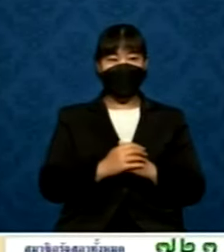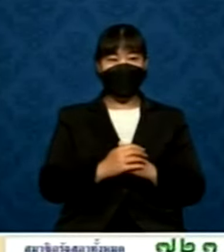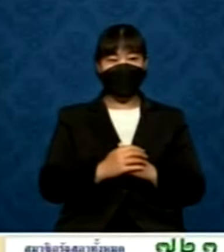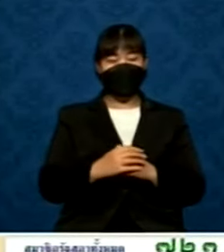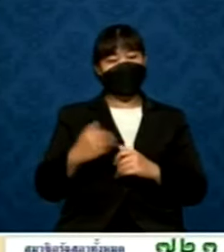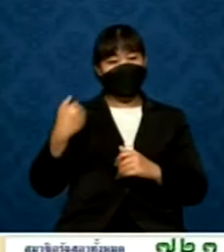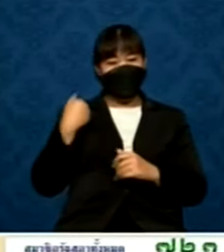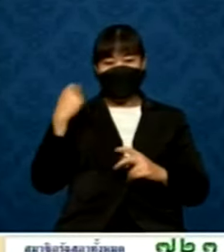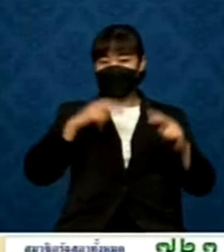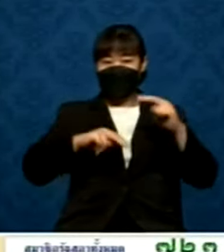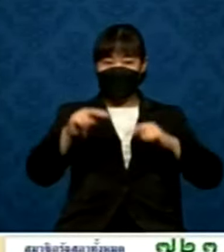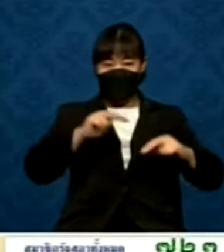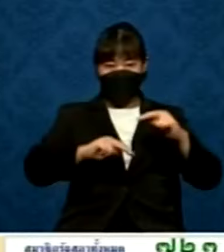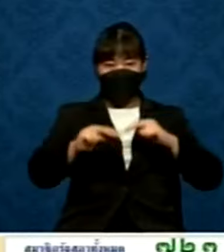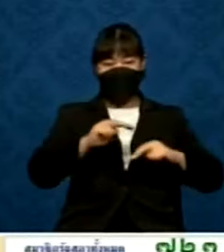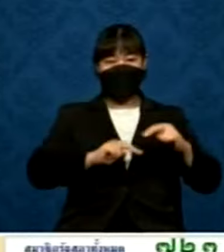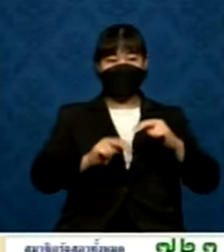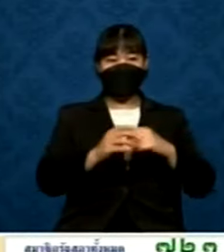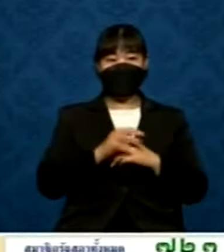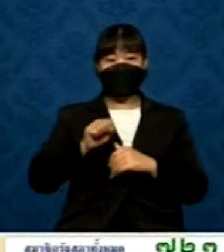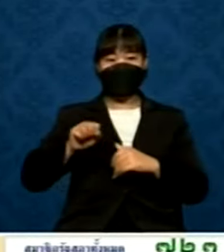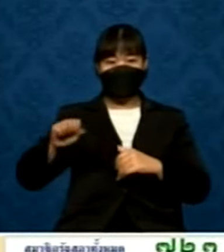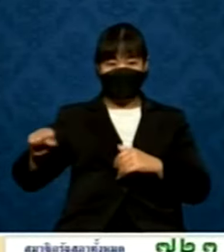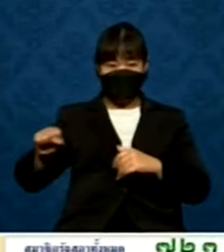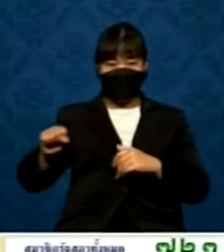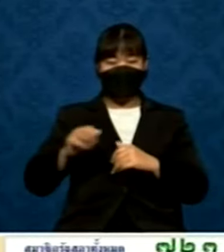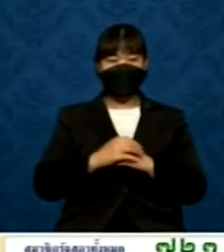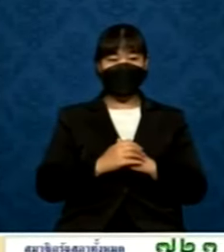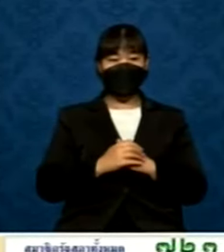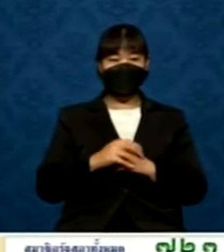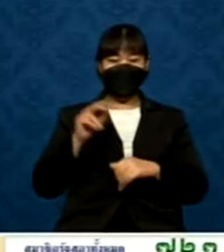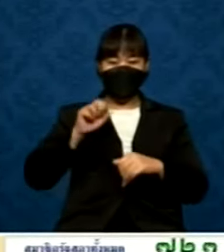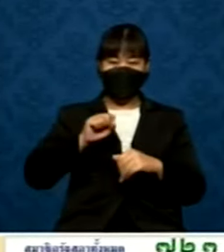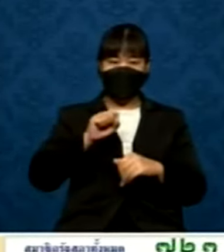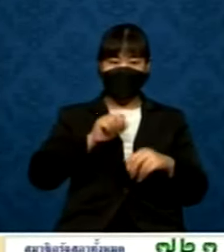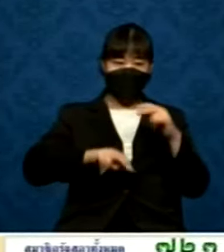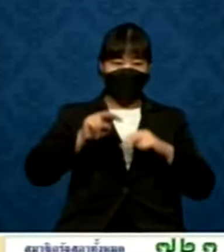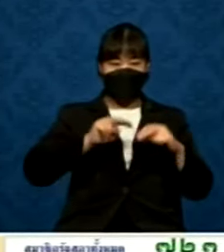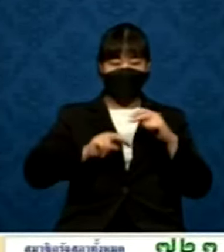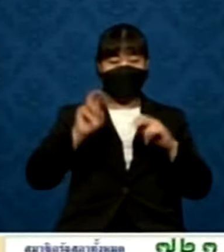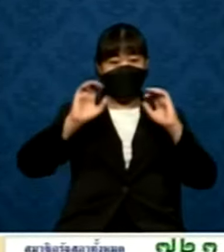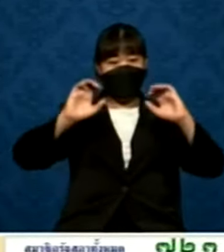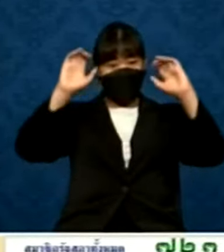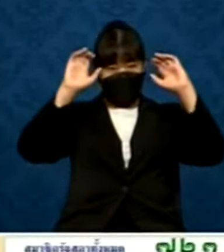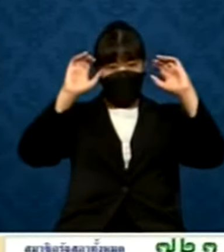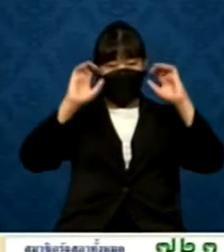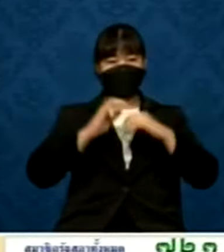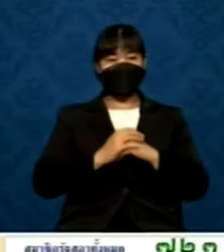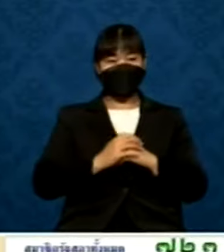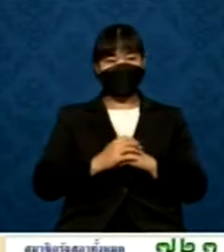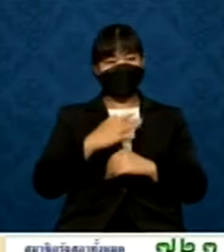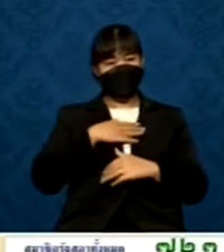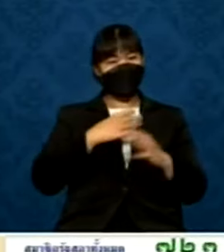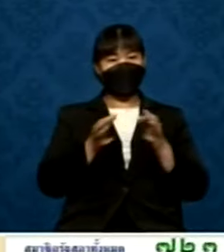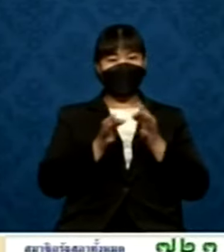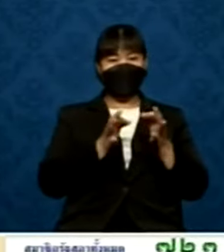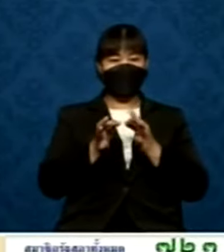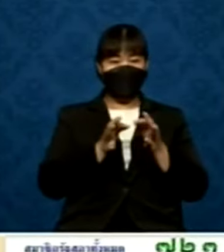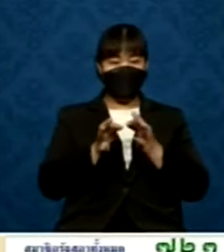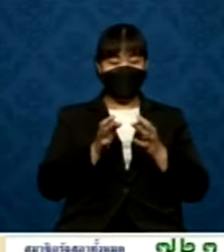ถ่วงดุลสภาผู้แทนราษฎรจะไว้คอยตรวจสอบถ่วงดุลรัฐบาลตรงนี้ผมอยากจะชี้แจงแบบนี้นะครับว่